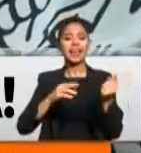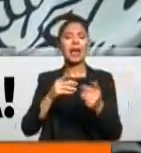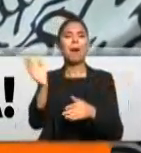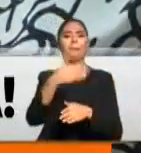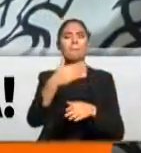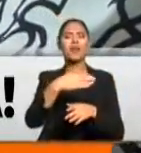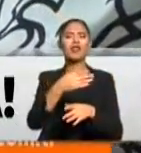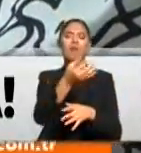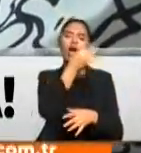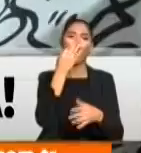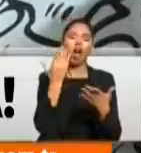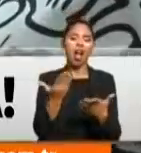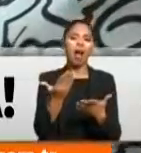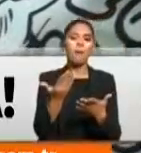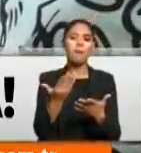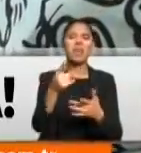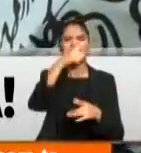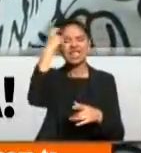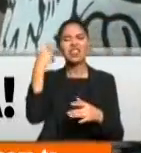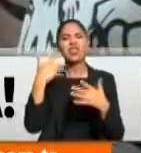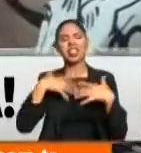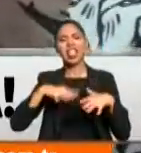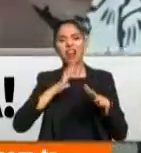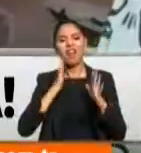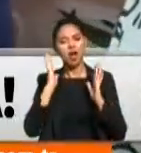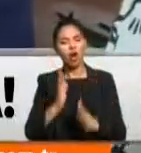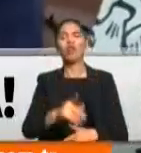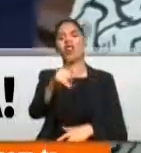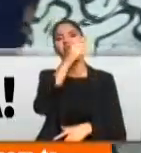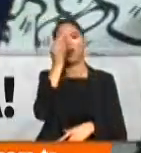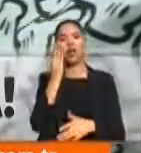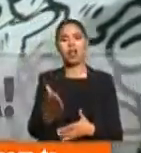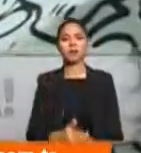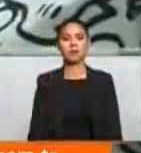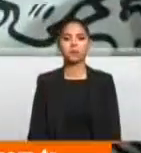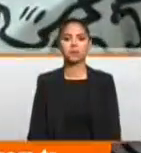terliyorsunuz ocak başında ama işin en basit kısmı da... Oo, yaktım elimi.